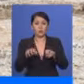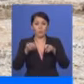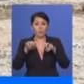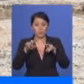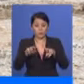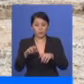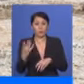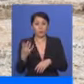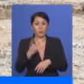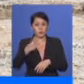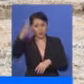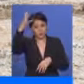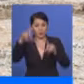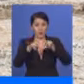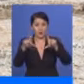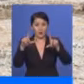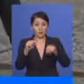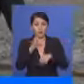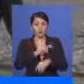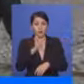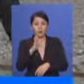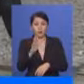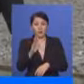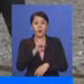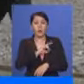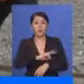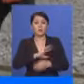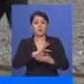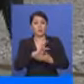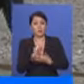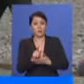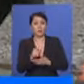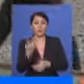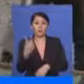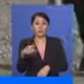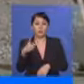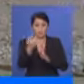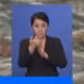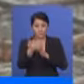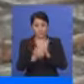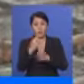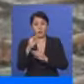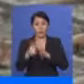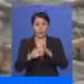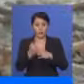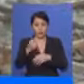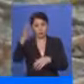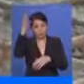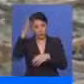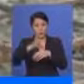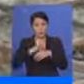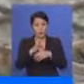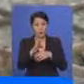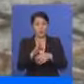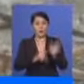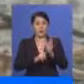және жоғары білімі бар азаматтар жұмысқа тартылады. Жұмыспен қамтудың жол картасы 2020 бағдарламасы қаламызда ойдағыдай жүзеге асырылып келеді.